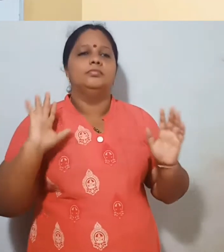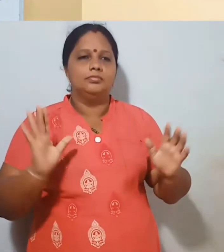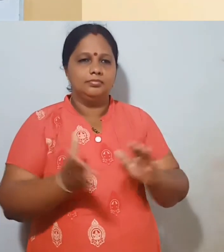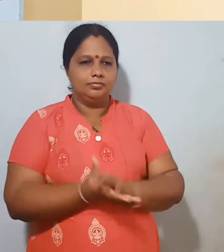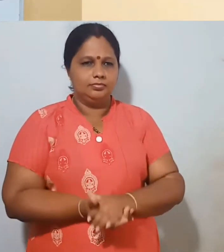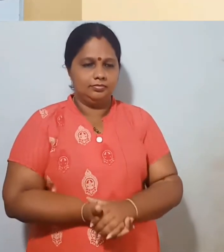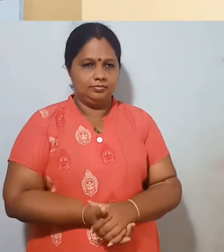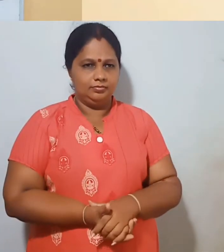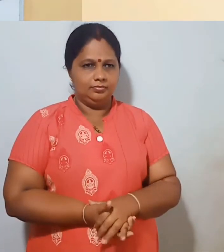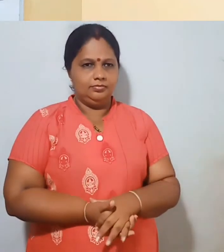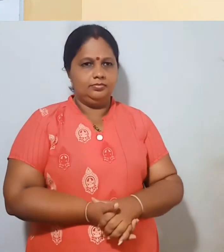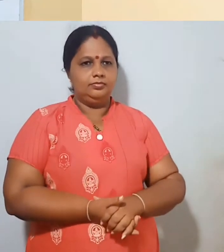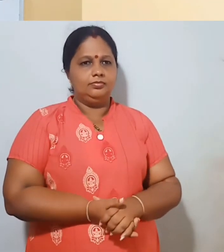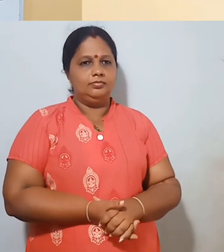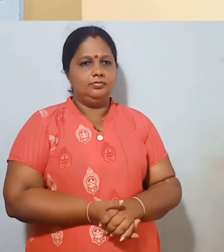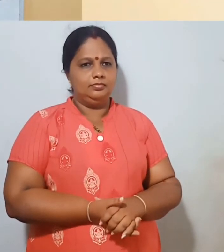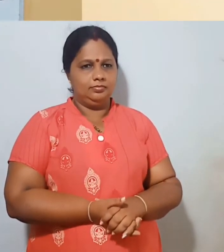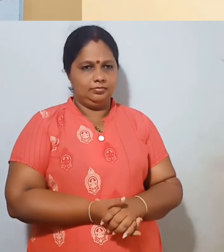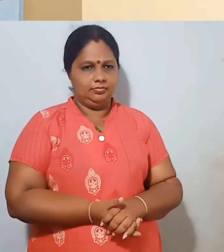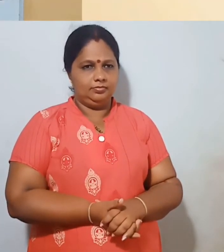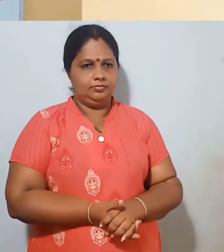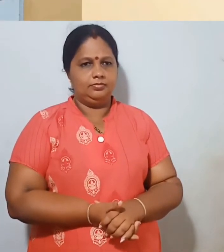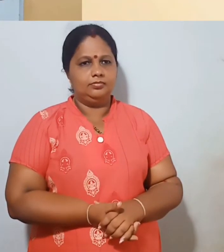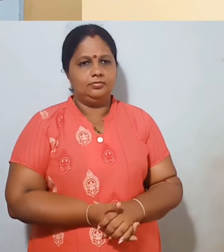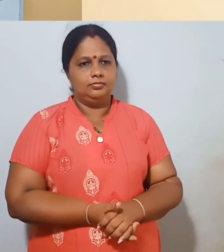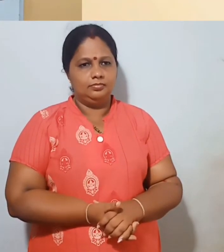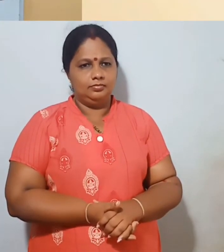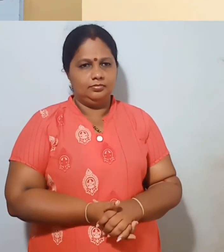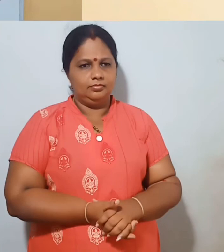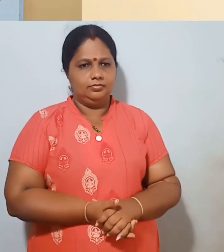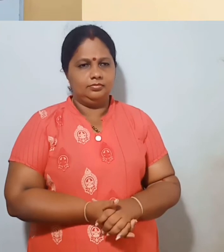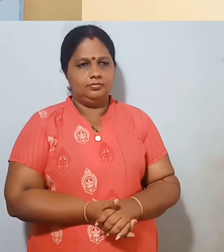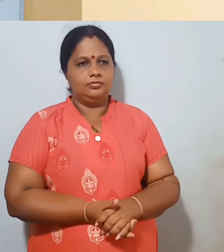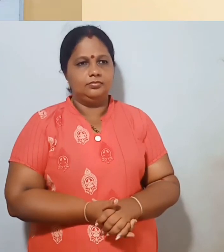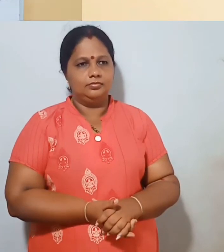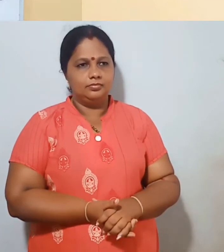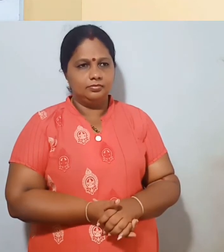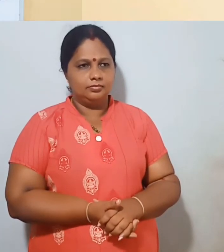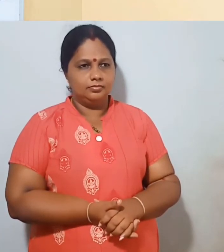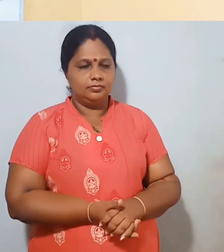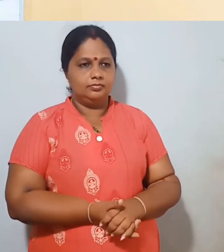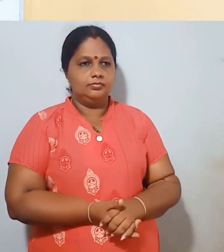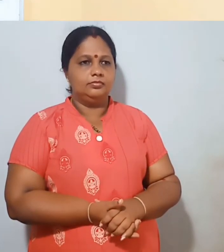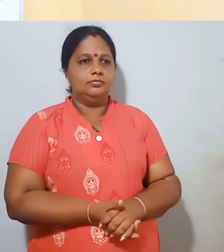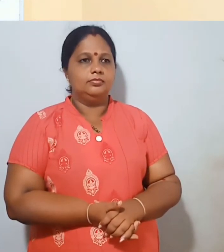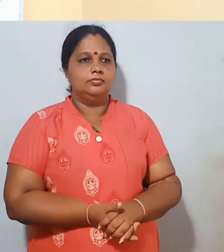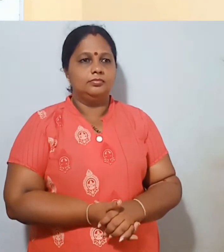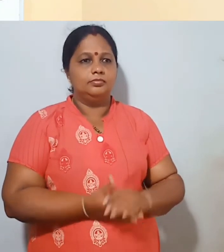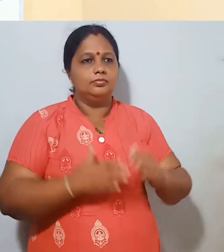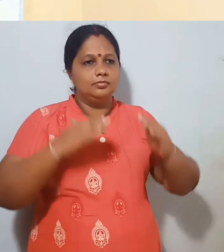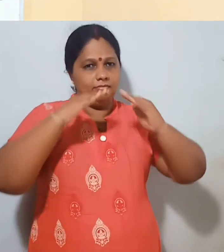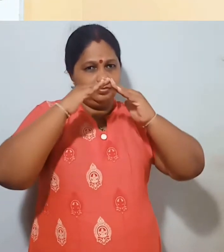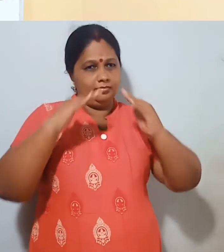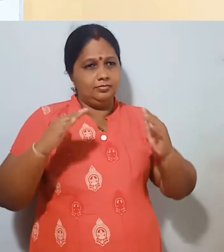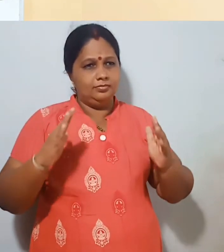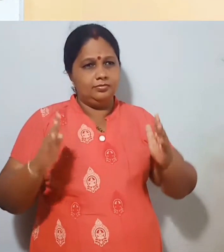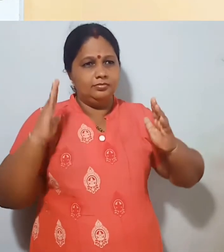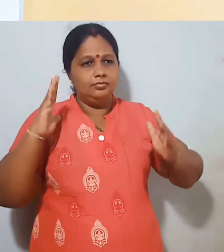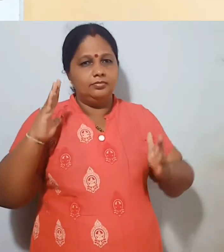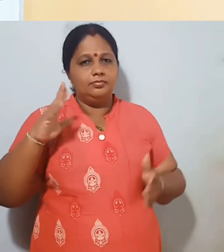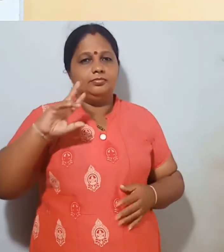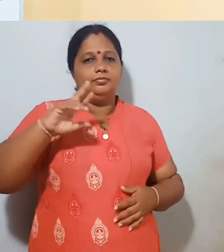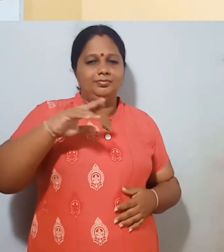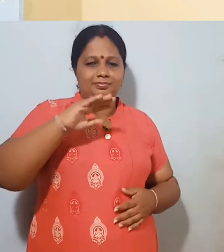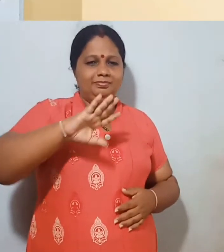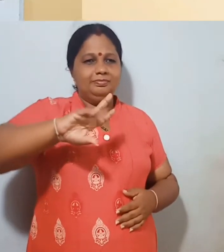கட்டி விட்டுவீங்களாக இருந்தால் இது ஒரு முதலுதவியினுடைய ஒரு முக்கியமான வடிவம். ரைட்? வீடுல எல்லாம் அநேகமா நாங்க விழுவோம்,